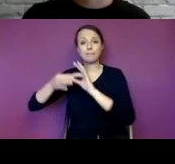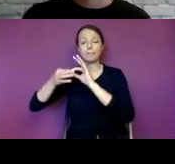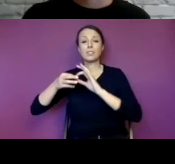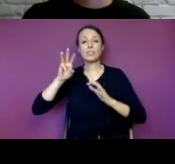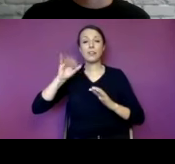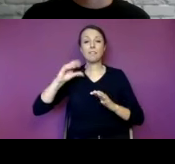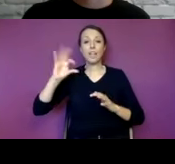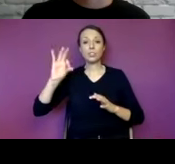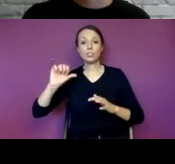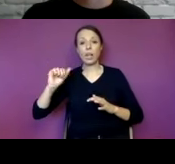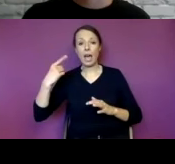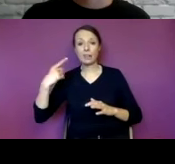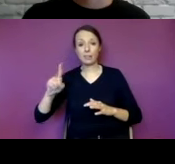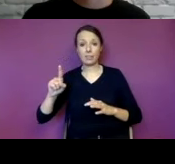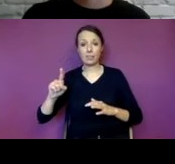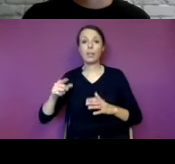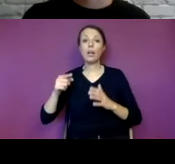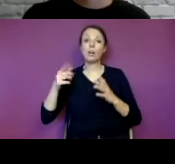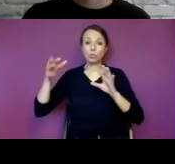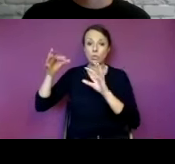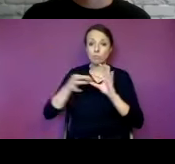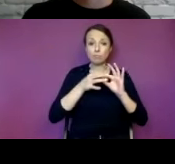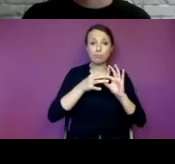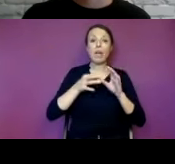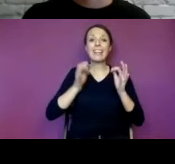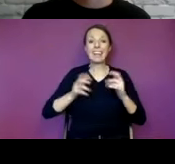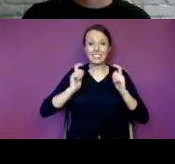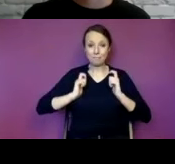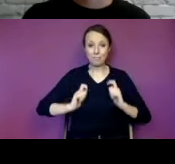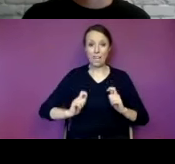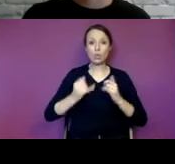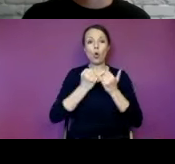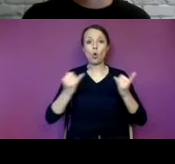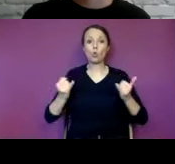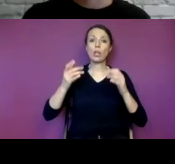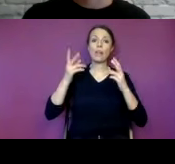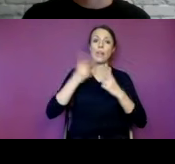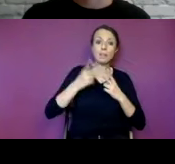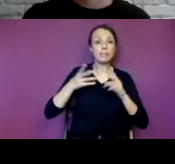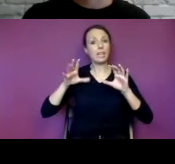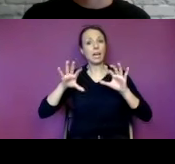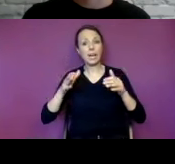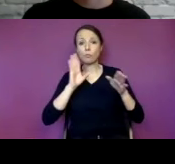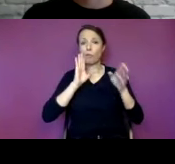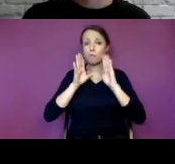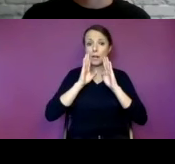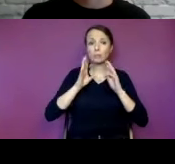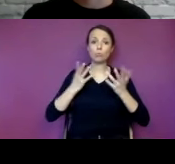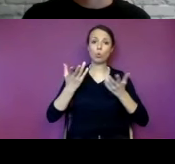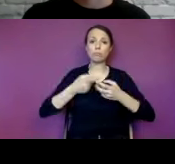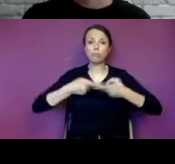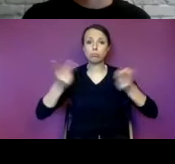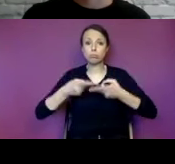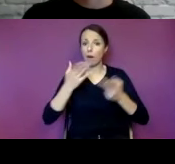wsi w mediach i to, jak ta wieś jest dzisiaj w mediach reprezentowana i co to nam o współczesnej wsi mówi, czy może ten